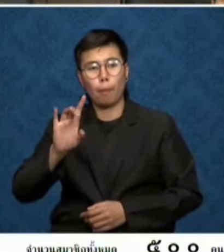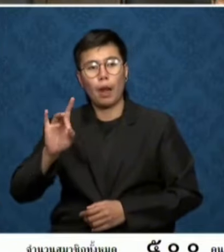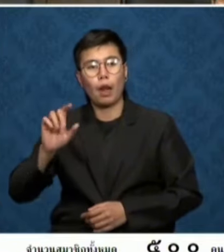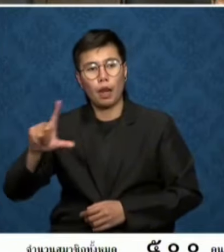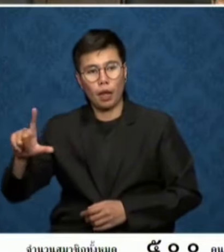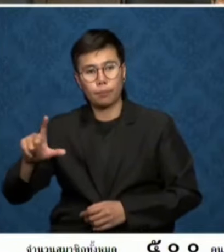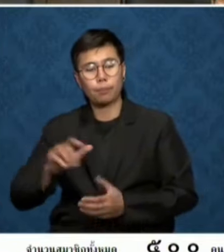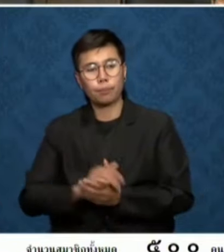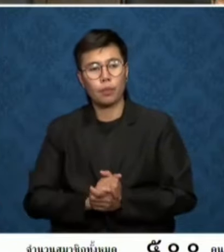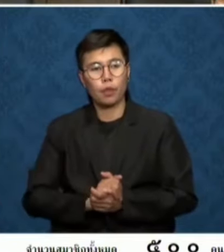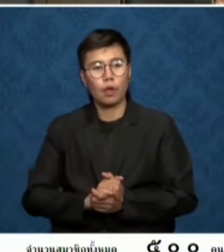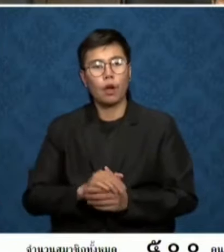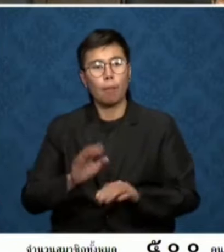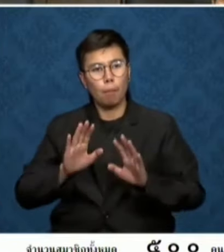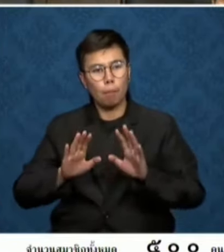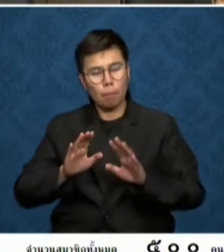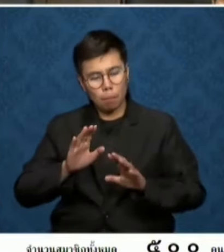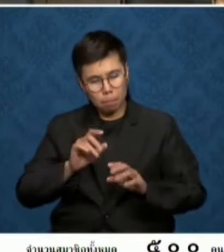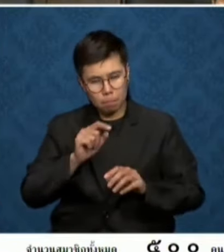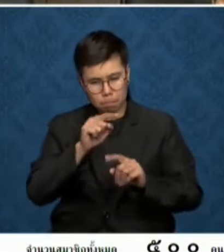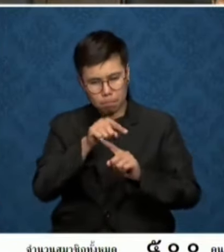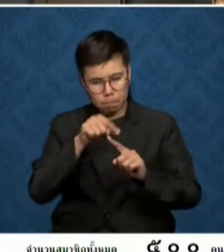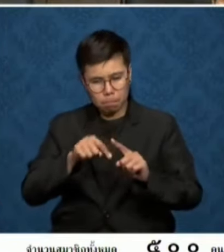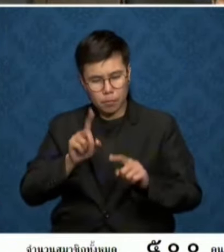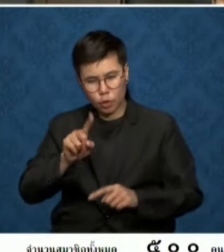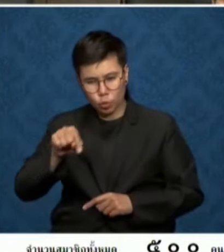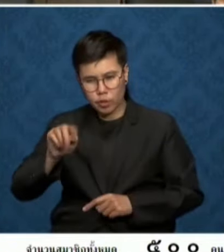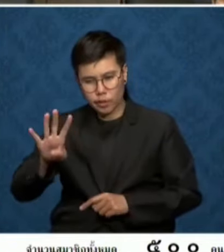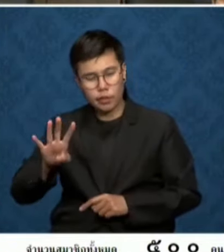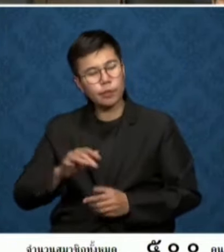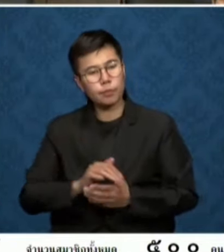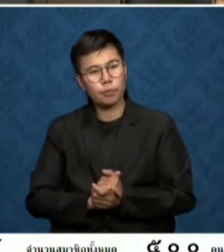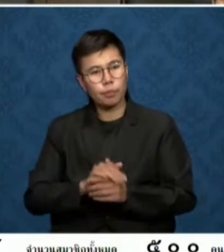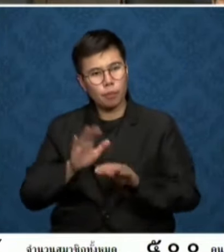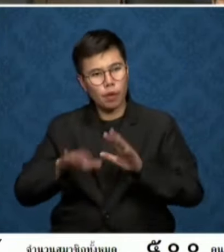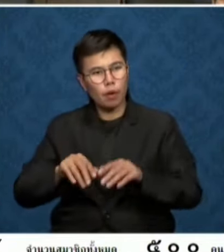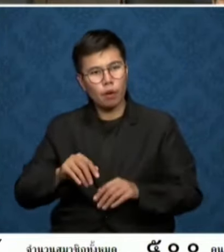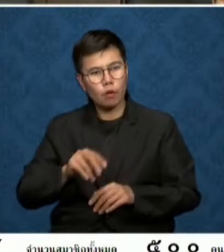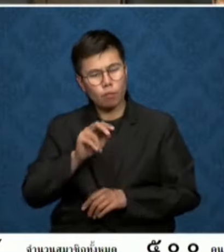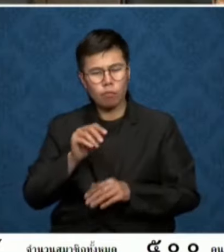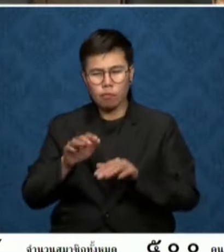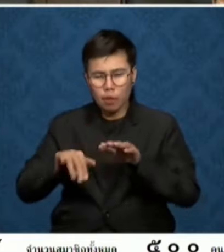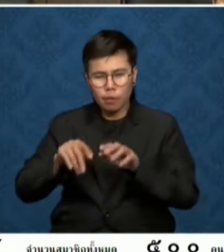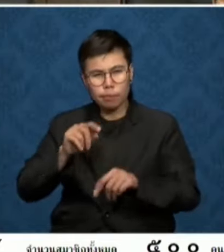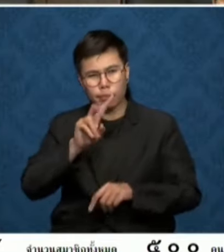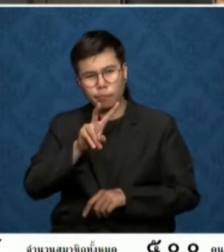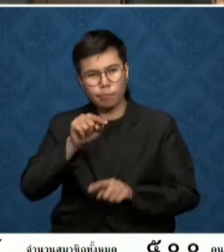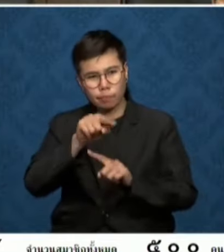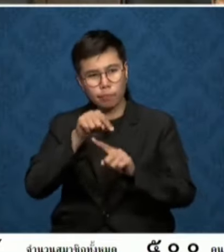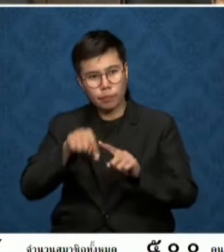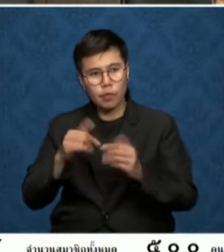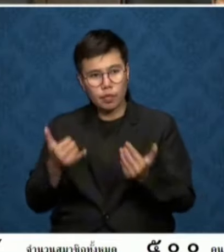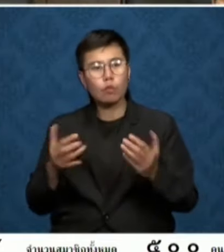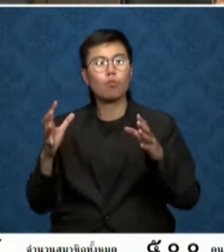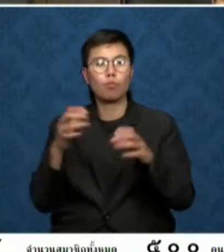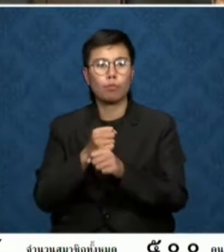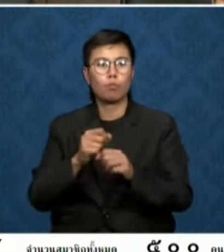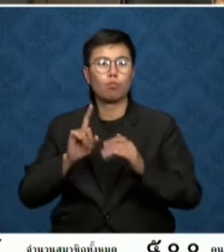ล้านคิดเป็นเปอร์เซ็นต์ประมาณ 1.4% ของที่ท่านขอมานะครับโอเวอร์แปลไว้ประมาณ 2% ก็ถือว่าใกล้เคียงนี่คือบทสรุปสุดท้